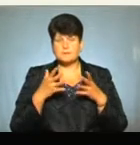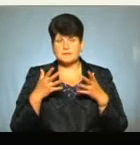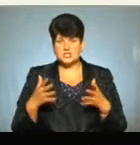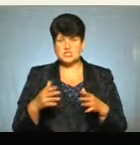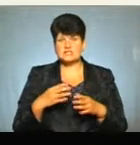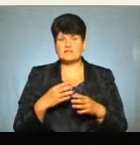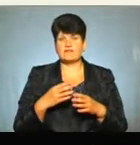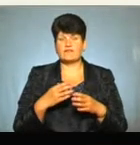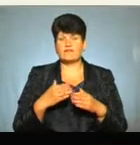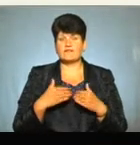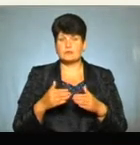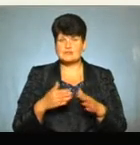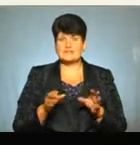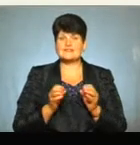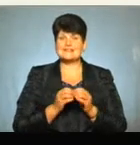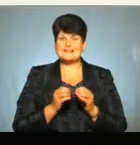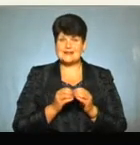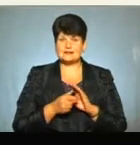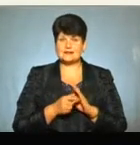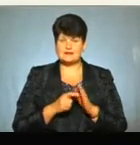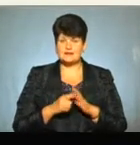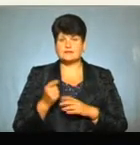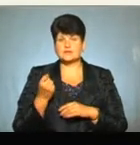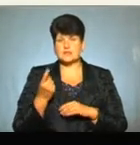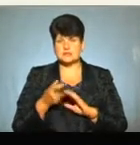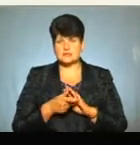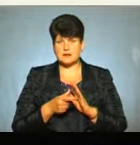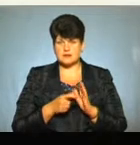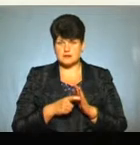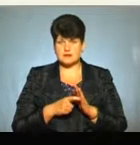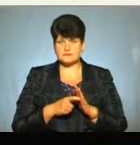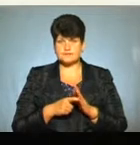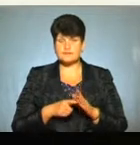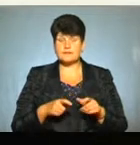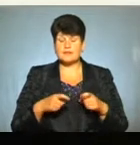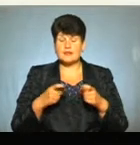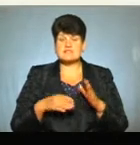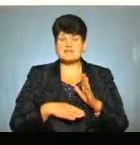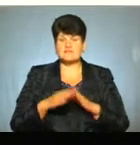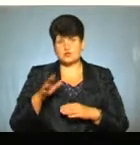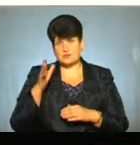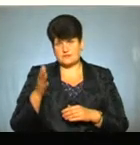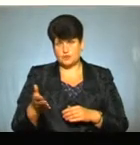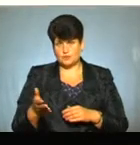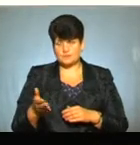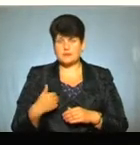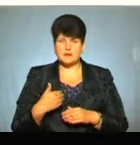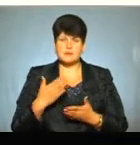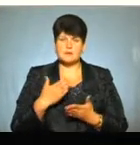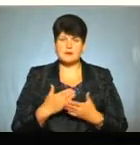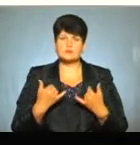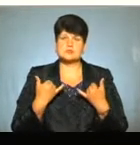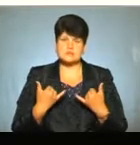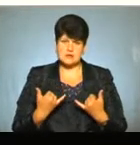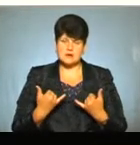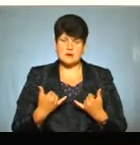більшість випускників 10-х класів, потім 11-х класів гналися за вищою освітою. Ми маємо